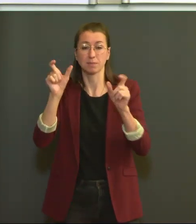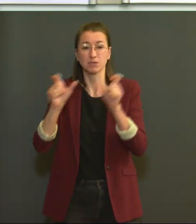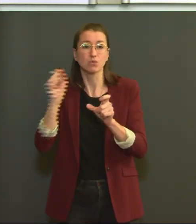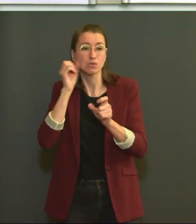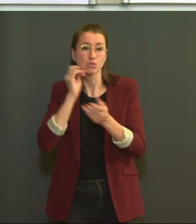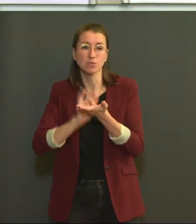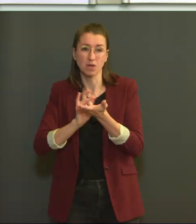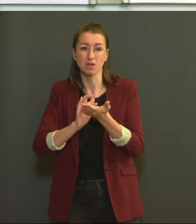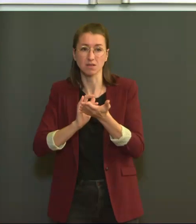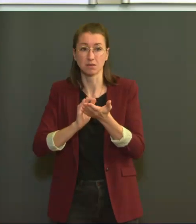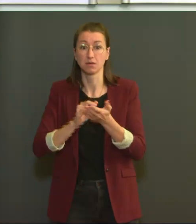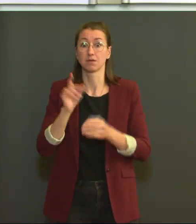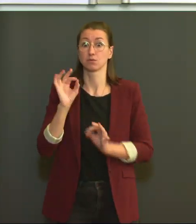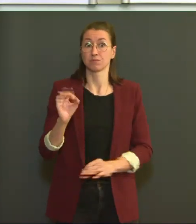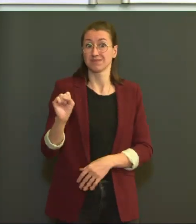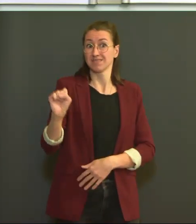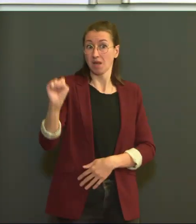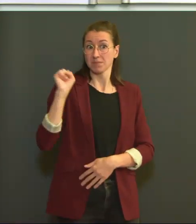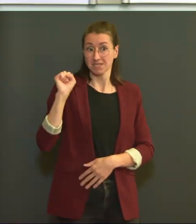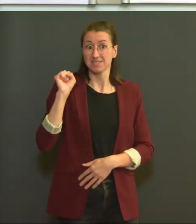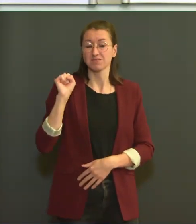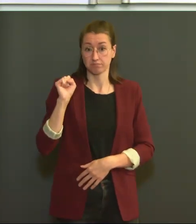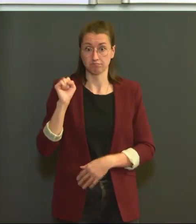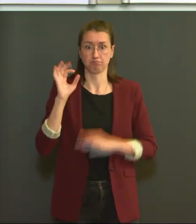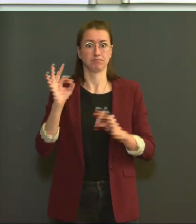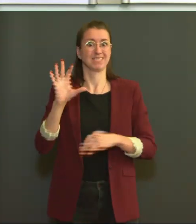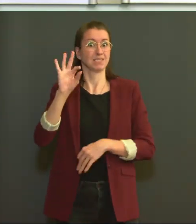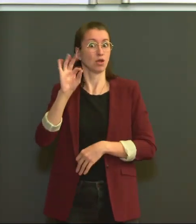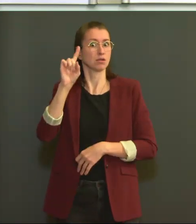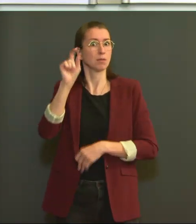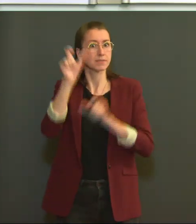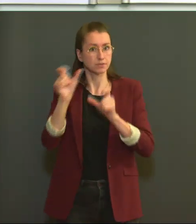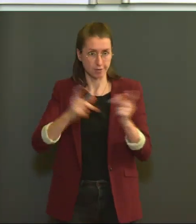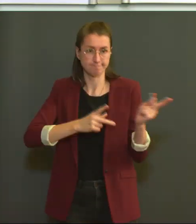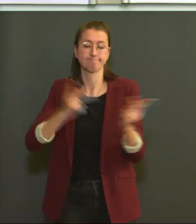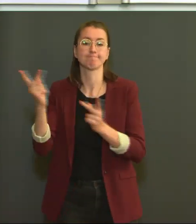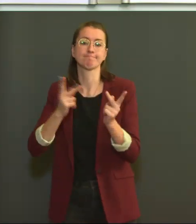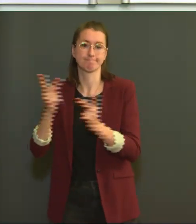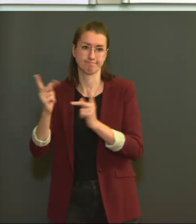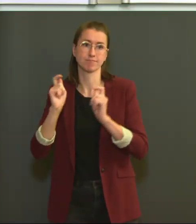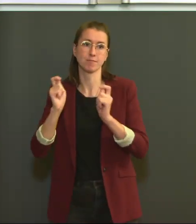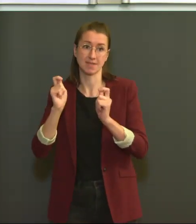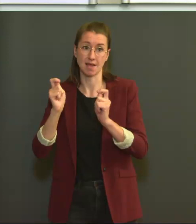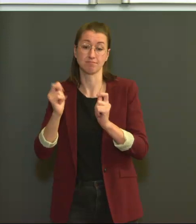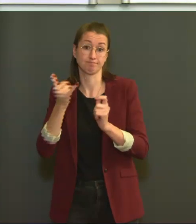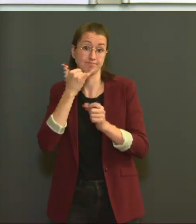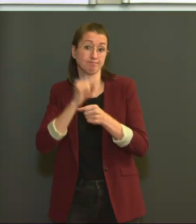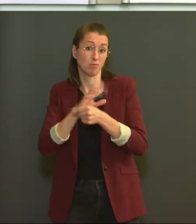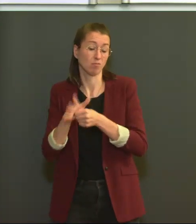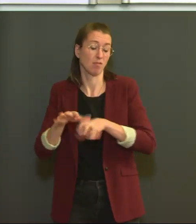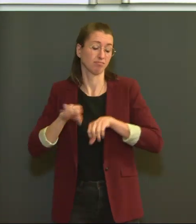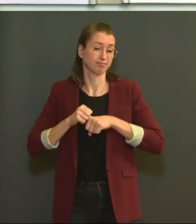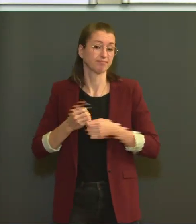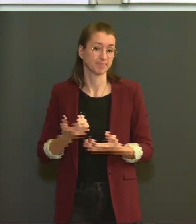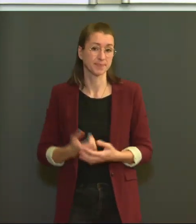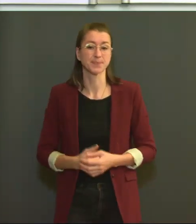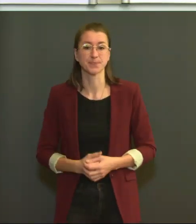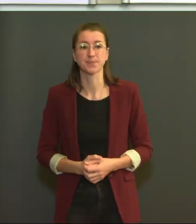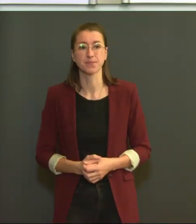de patients atteints de COVID ont été enregistrées. C'est la première fois